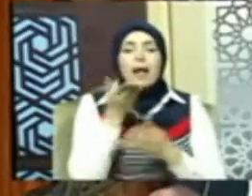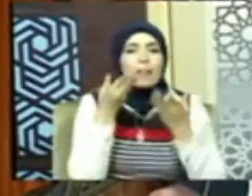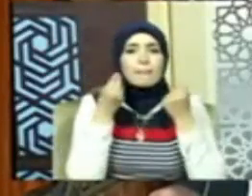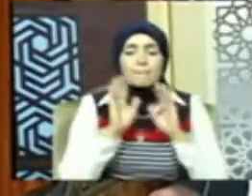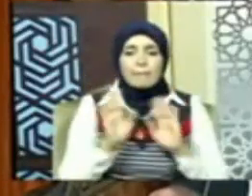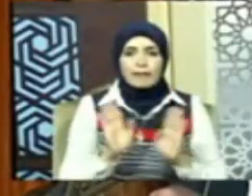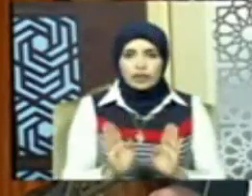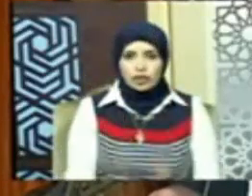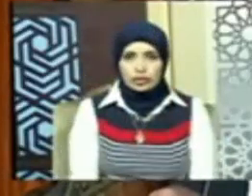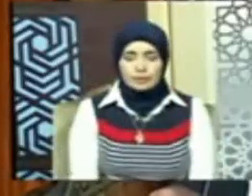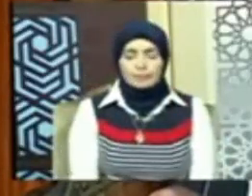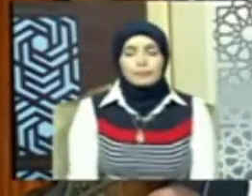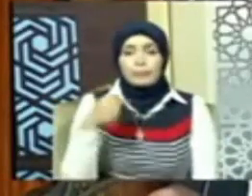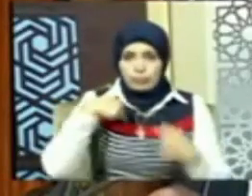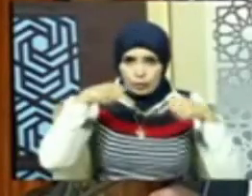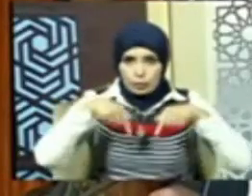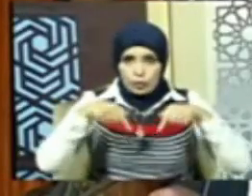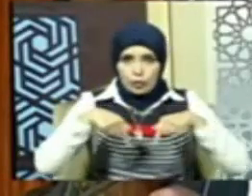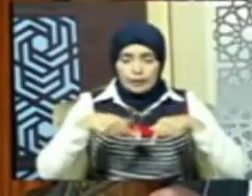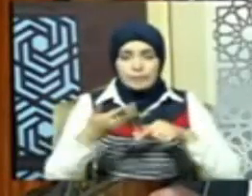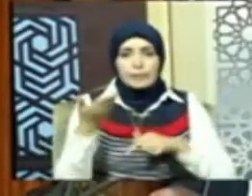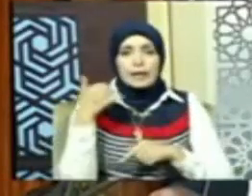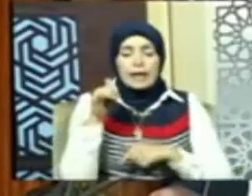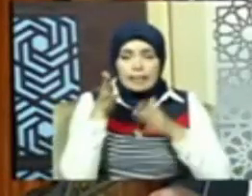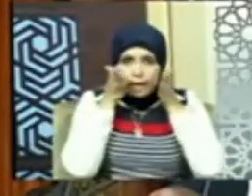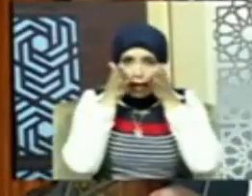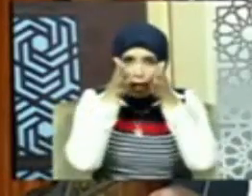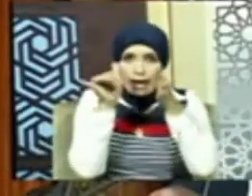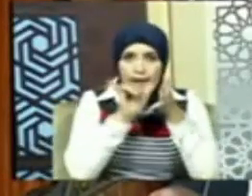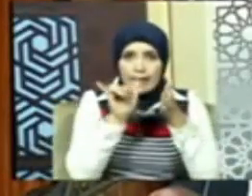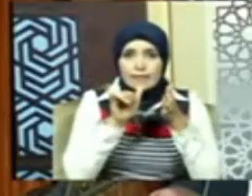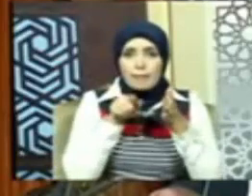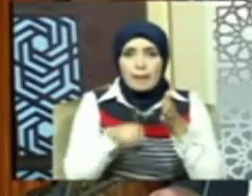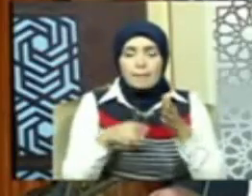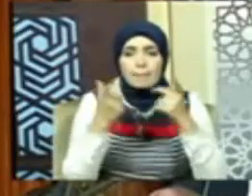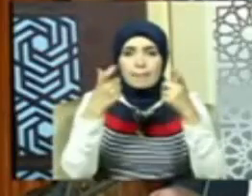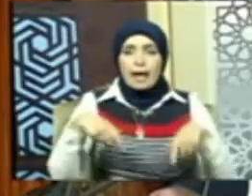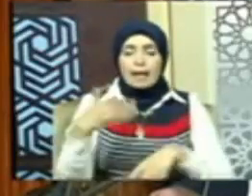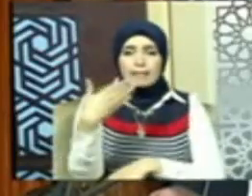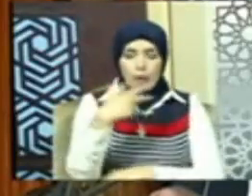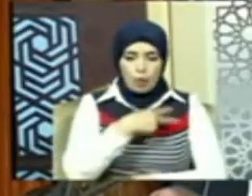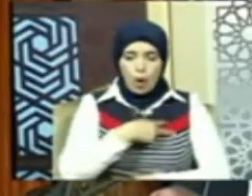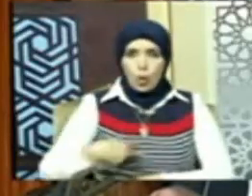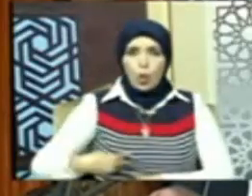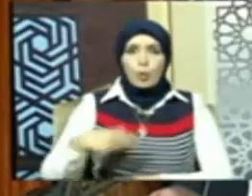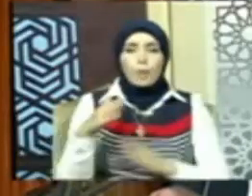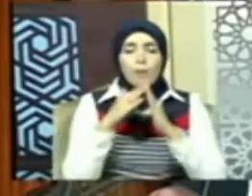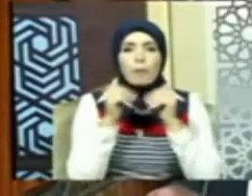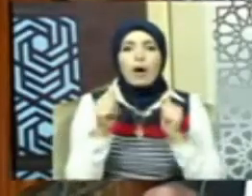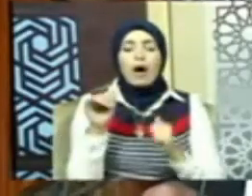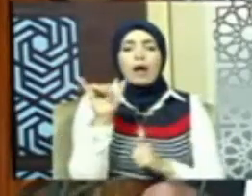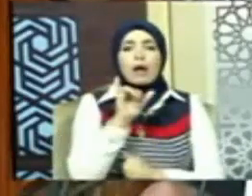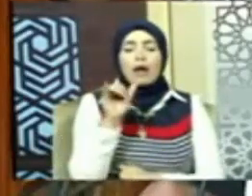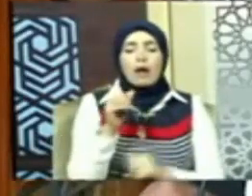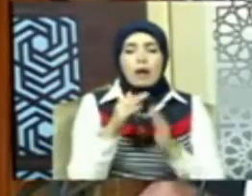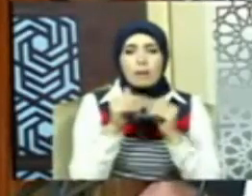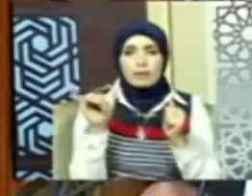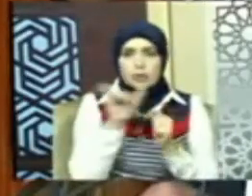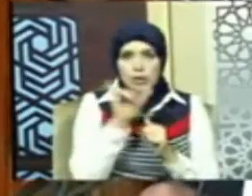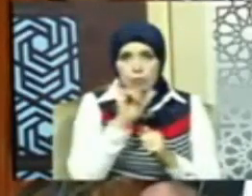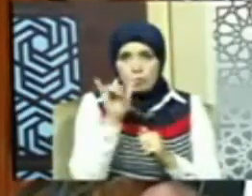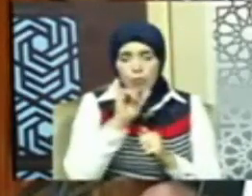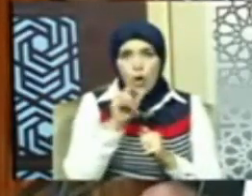والسيف اليماني. ومن هنا كان اهتمام الدولة المصرية بإحداث نهضة